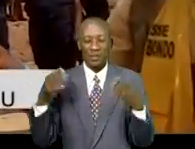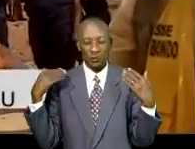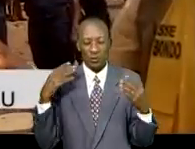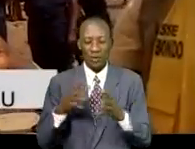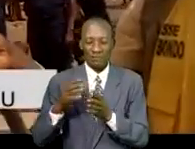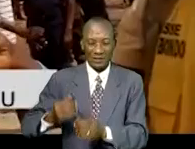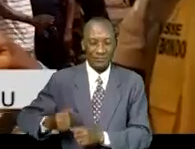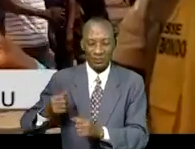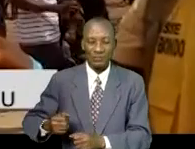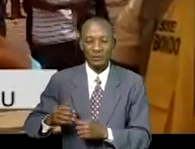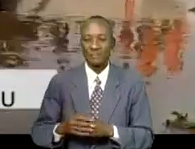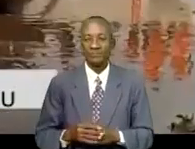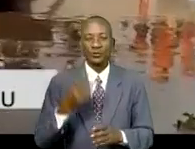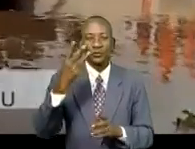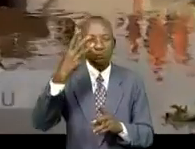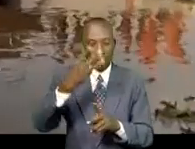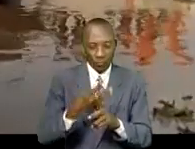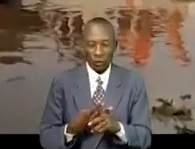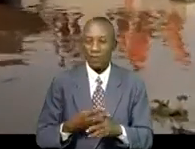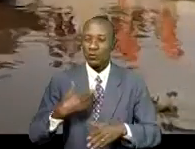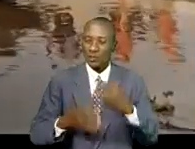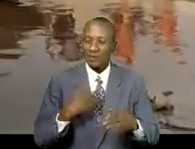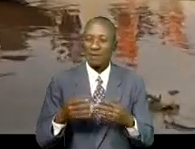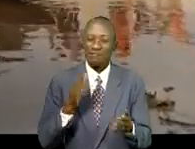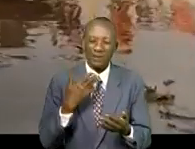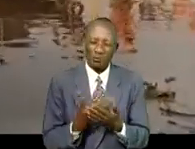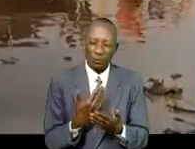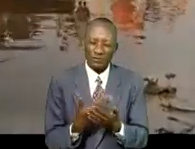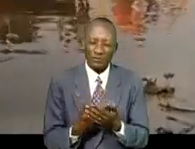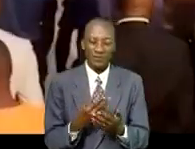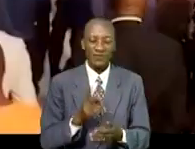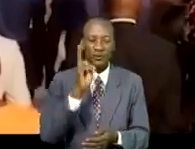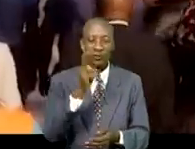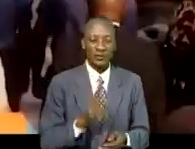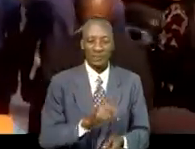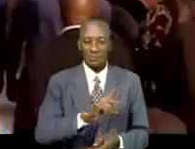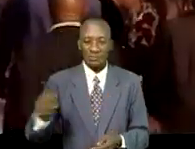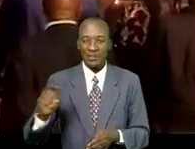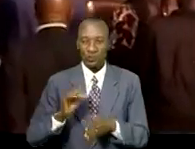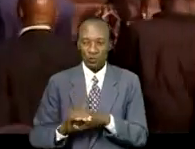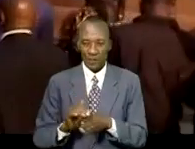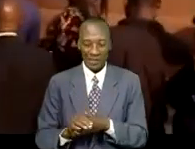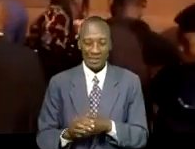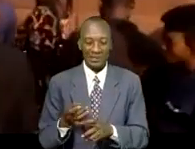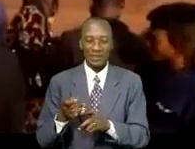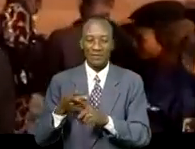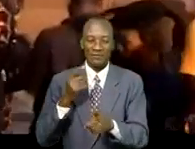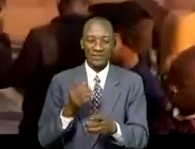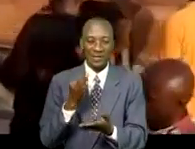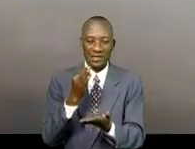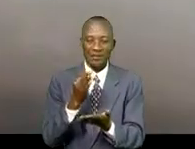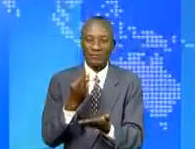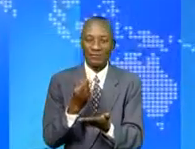ont couvert tous les travaux de ces bacs pour un coût de 200 000 dollars financé par FONER, hormis le frais